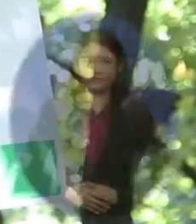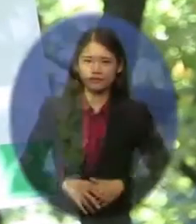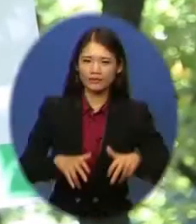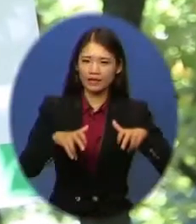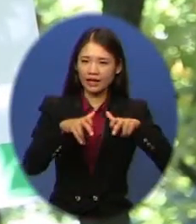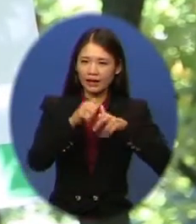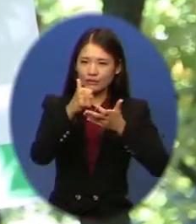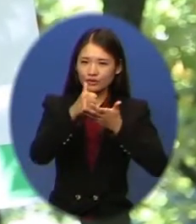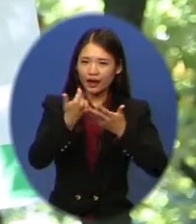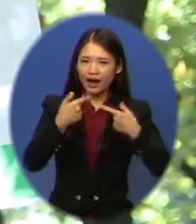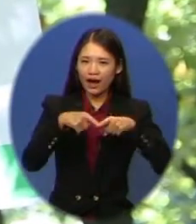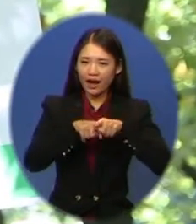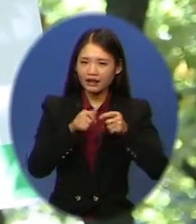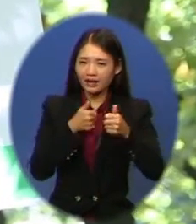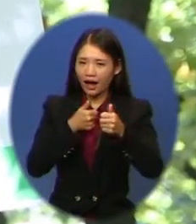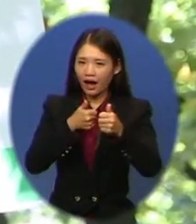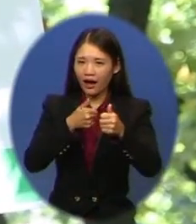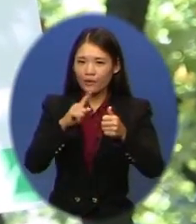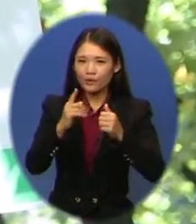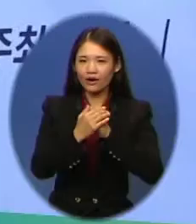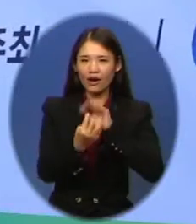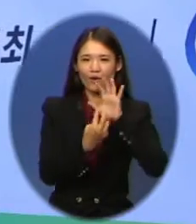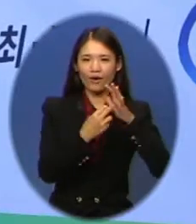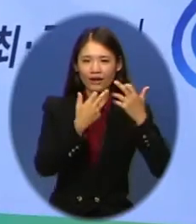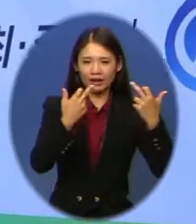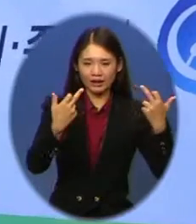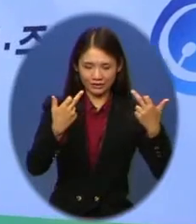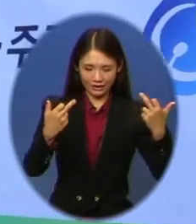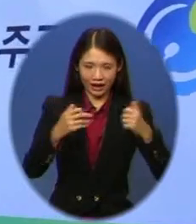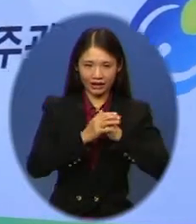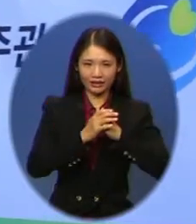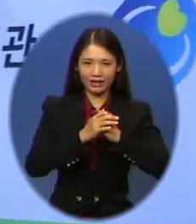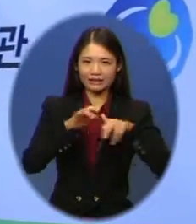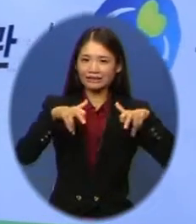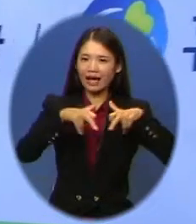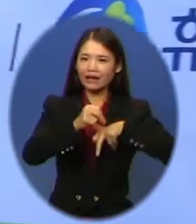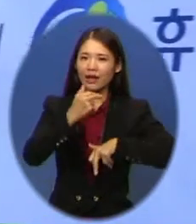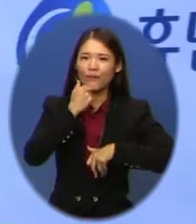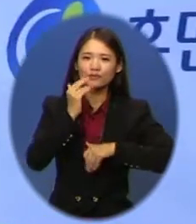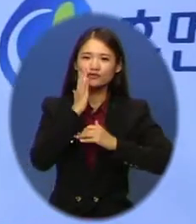장애인분들을 따라가 보니 관악산에 위치한 무장애 숲길을 발견하였습니다.